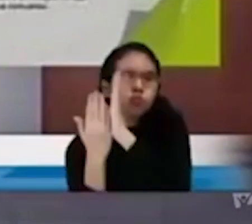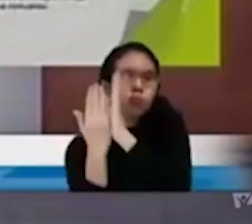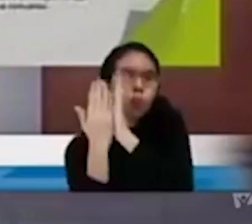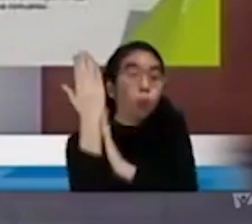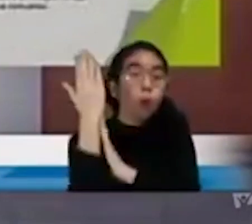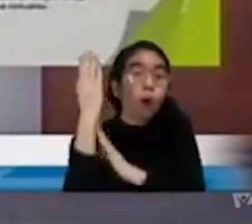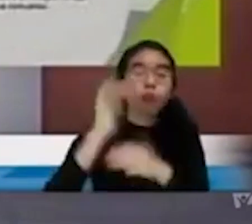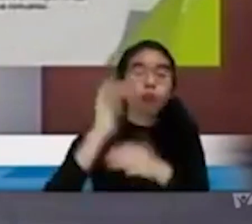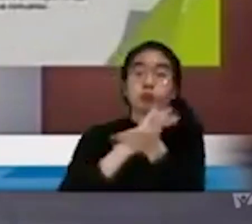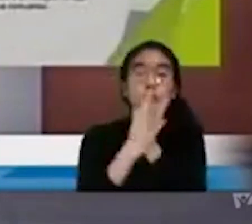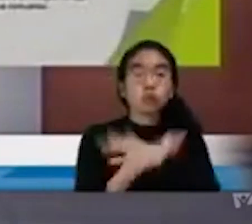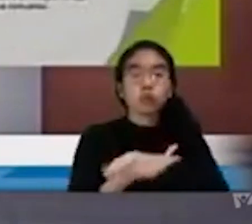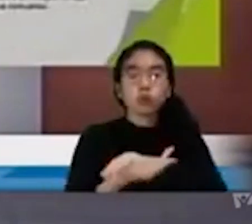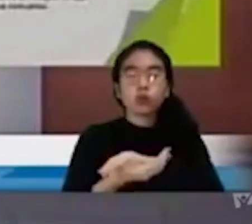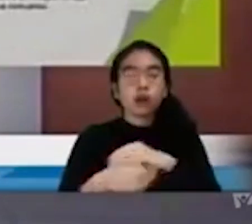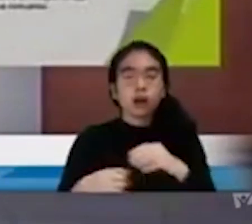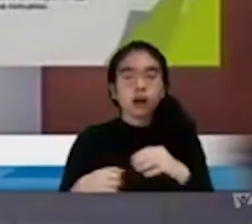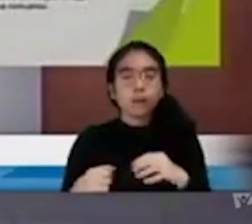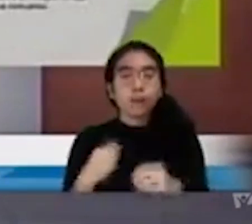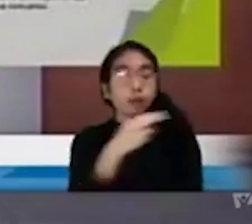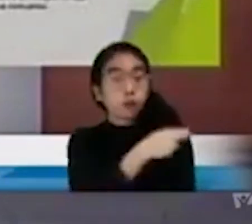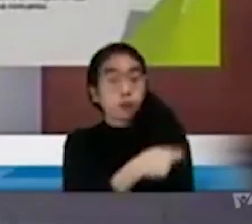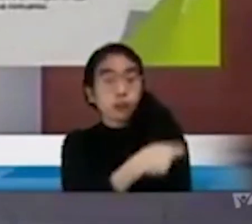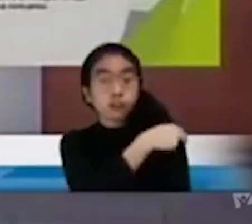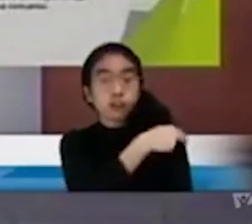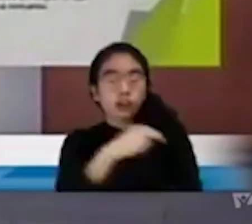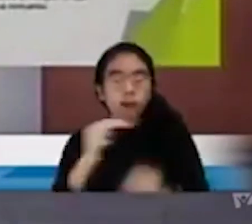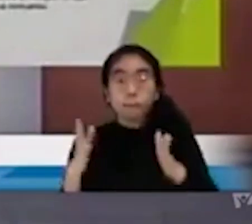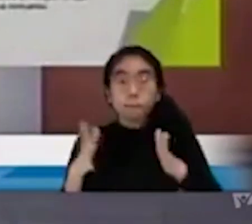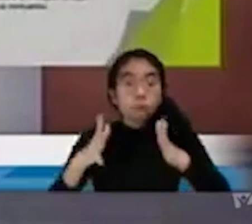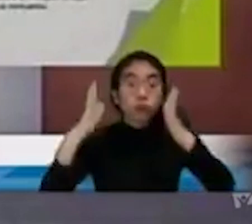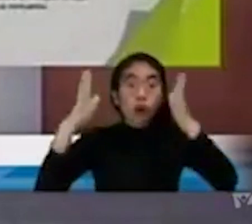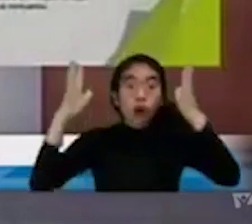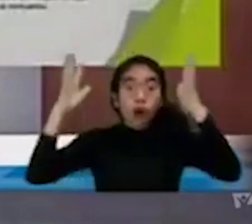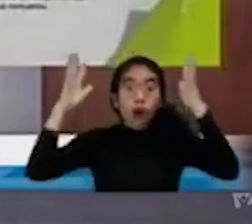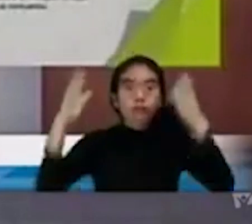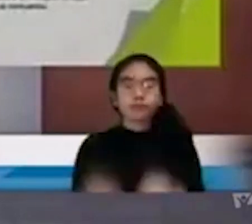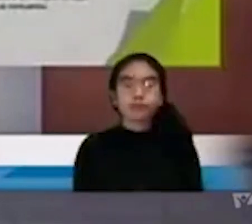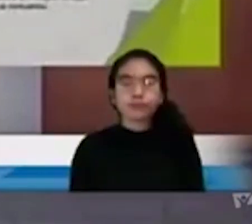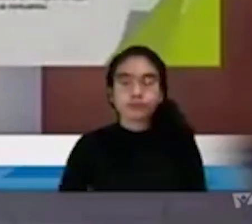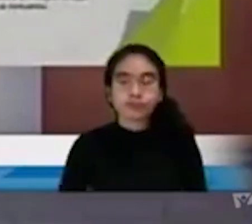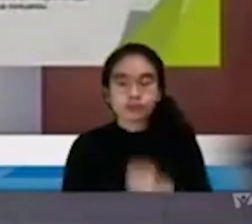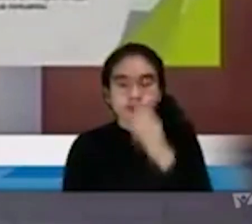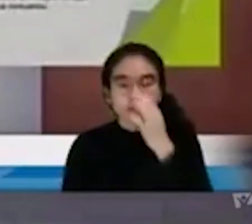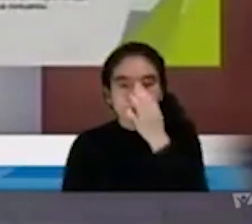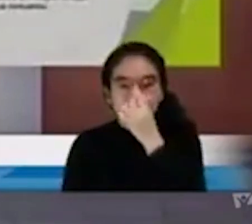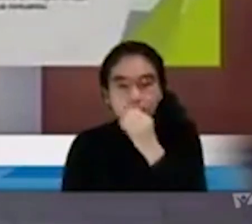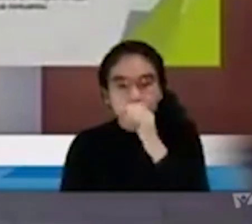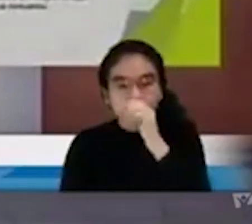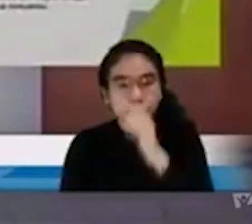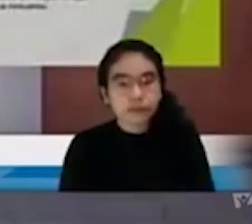para pekerja-pekerja mulai dari zaman dulu sampai sekarang, mereka